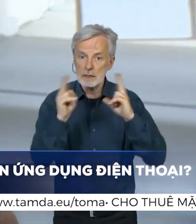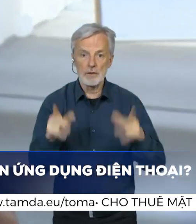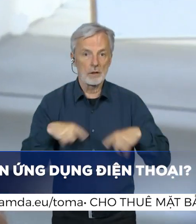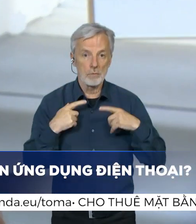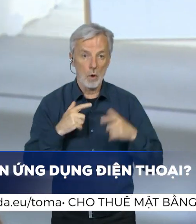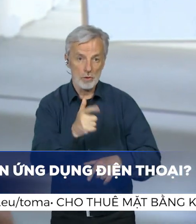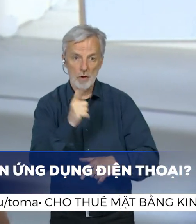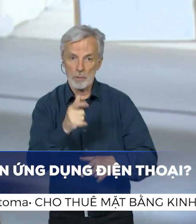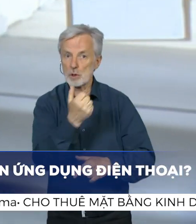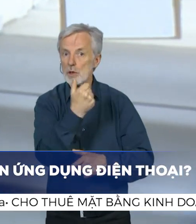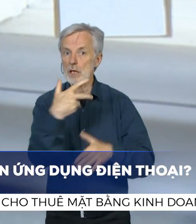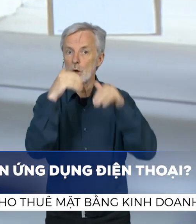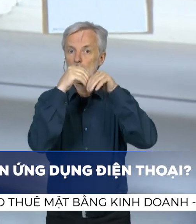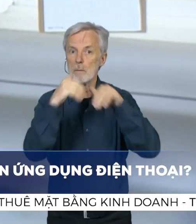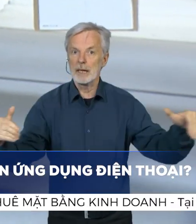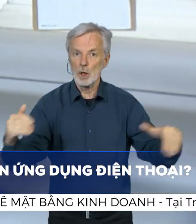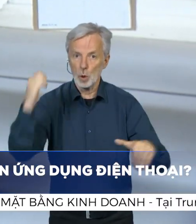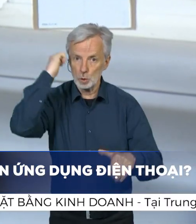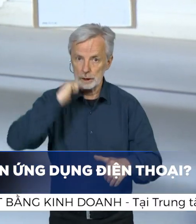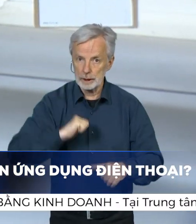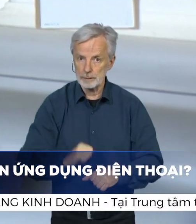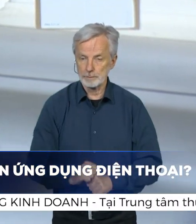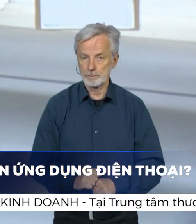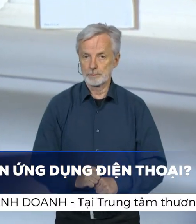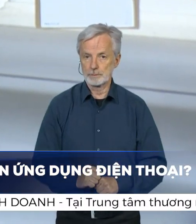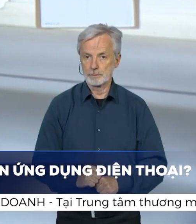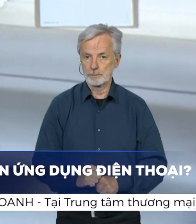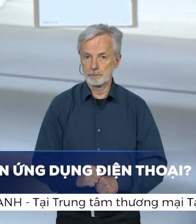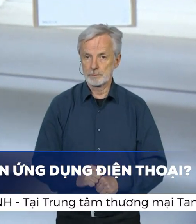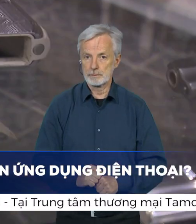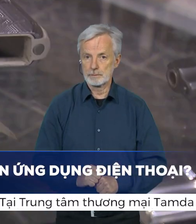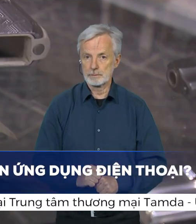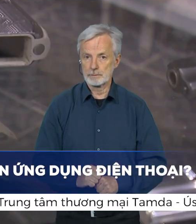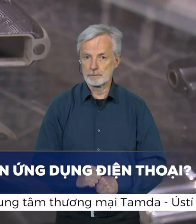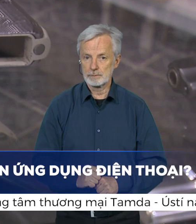phép sử dụng súng bằng giấy. Hiện tại, nếu một người muốn mua súng, sẽ phải